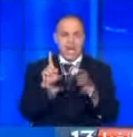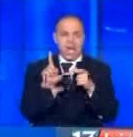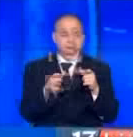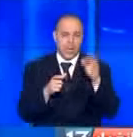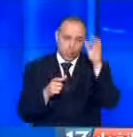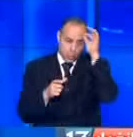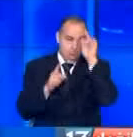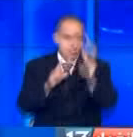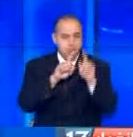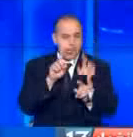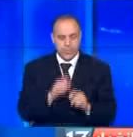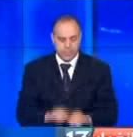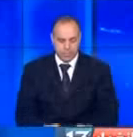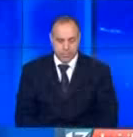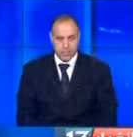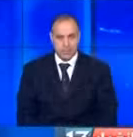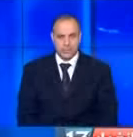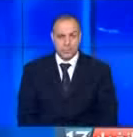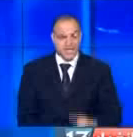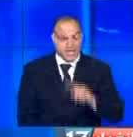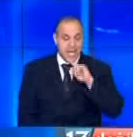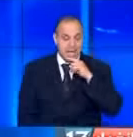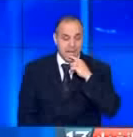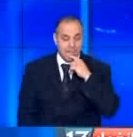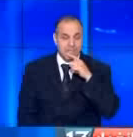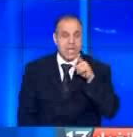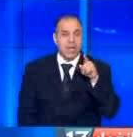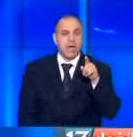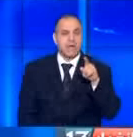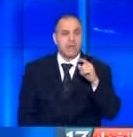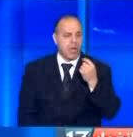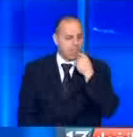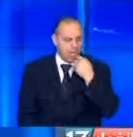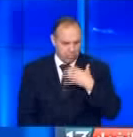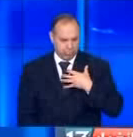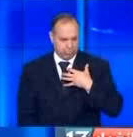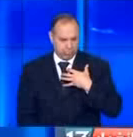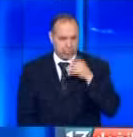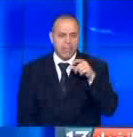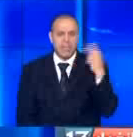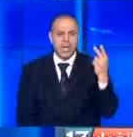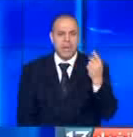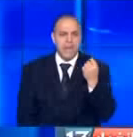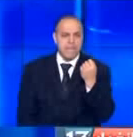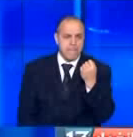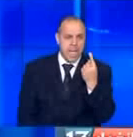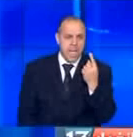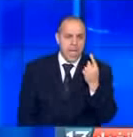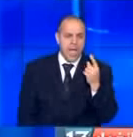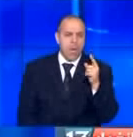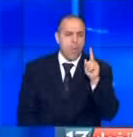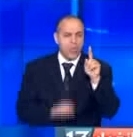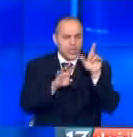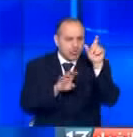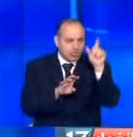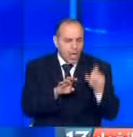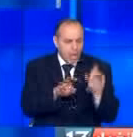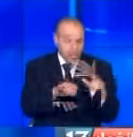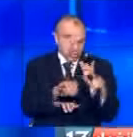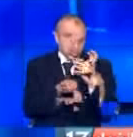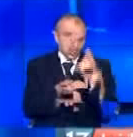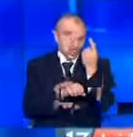واحد بينها بالمستشفى لارتفاع درجة حرارته، في حين غادره بقية الطلبة من الطلبة بجابس بغذاء